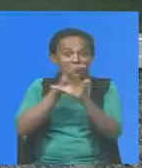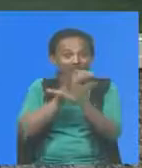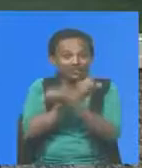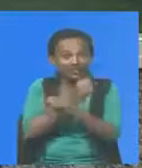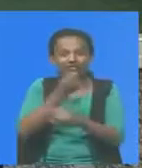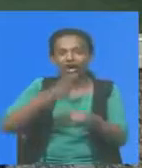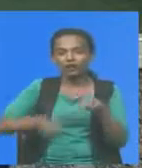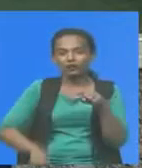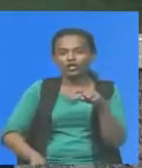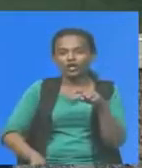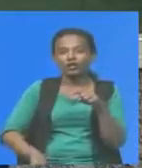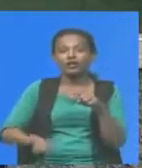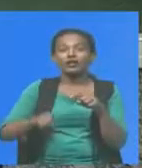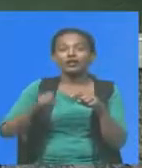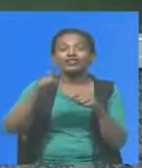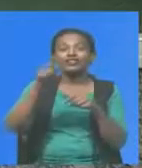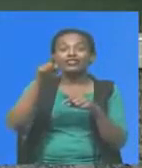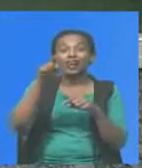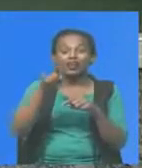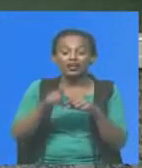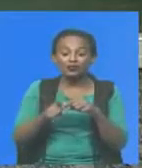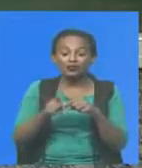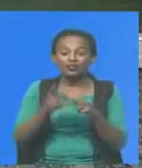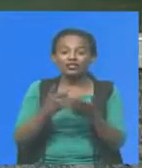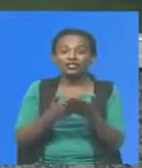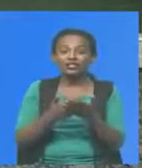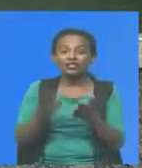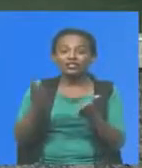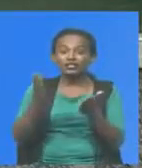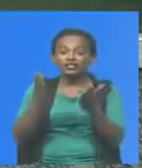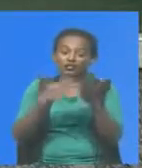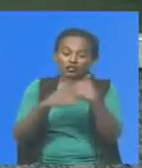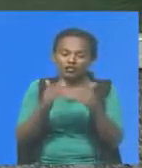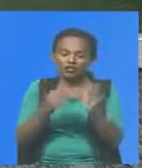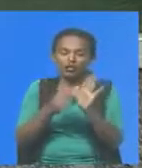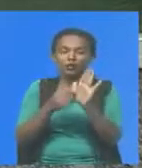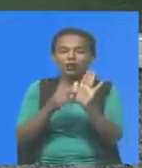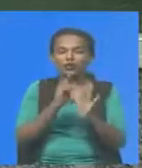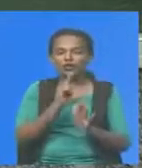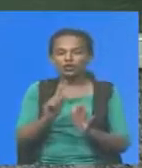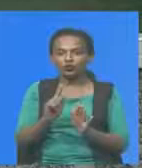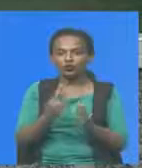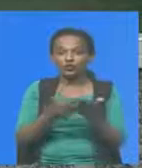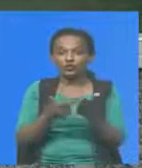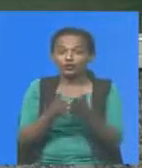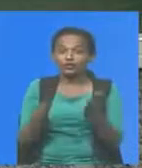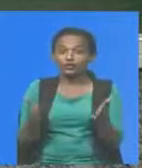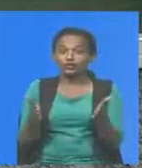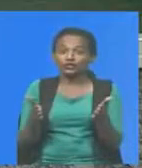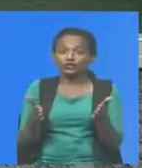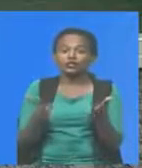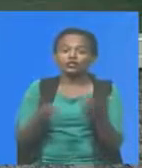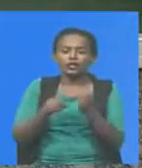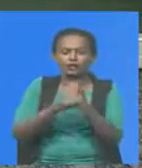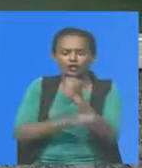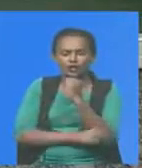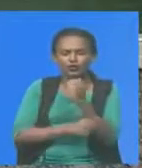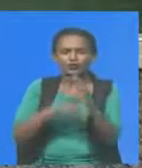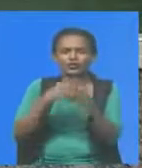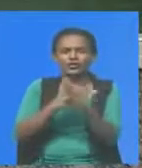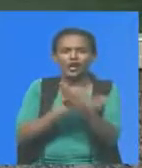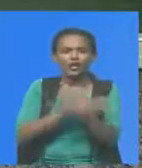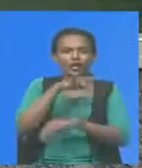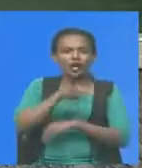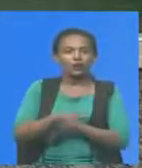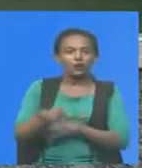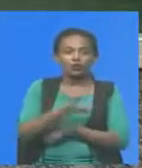አለመቻል ያለብን መዋቅራዊ ክፍተት የሚያመለክት ነው። ይህ ክፍተት ከመሰረቱ መስተካከል ያለበት